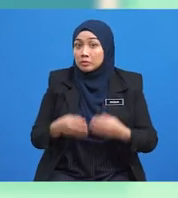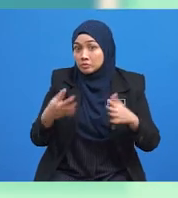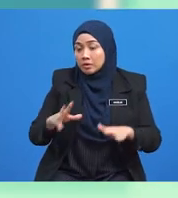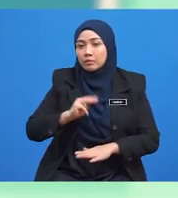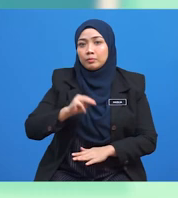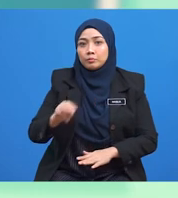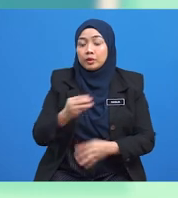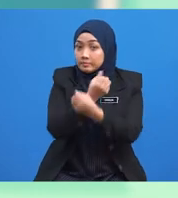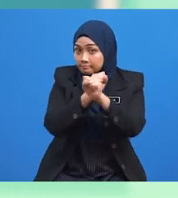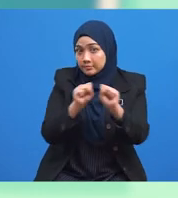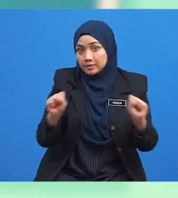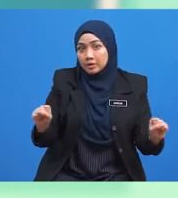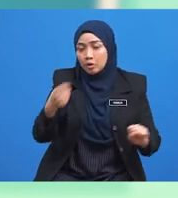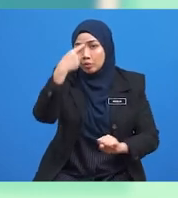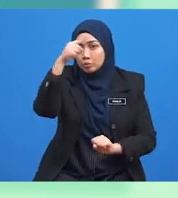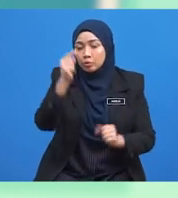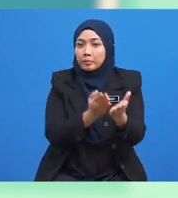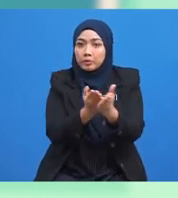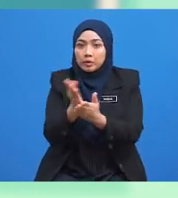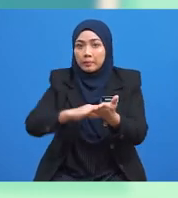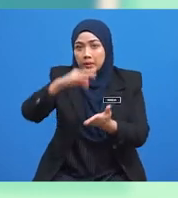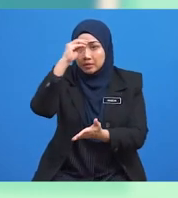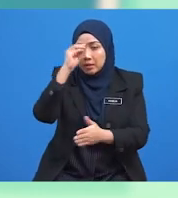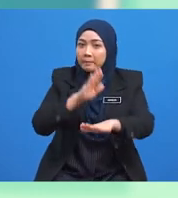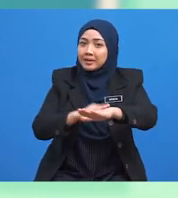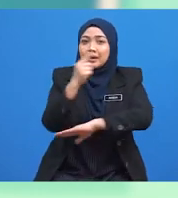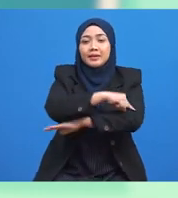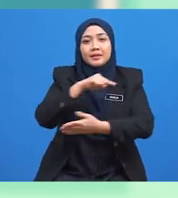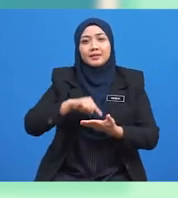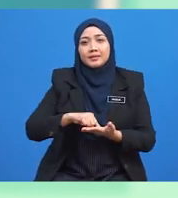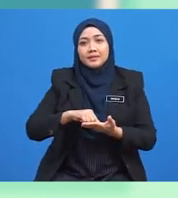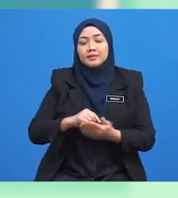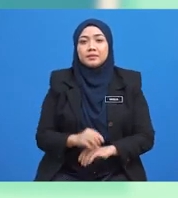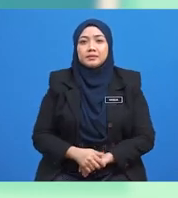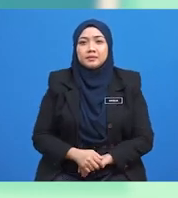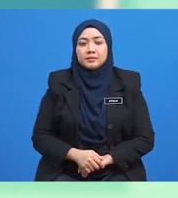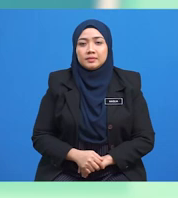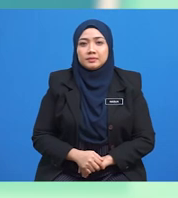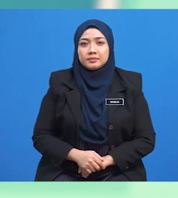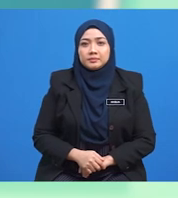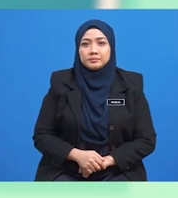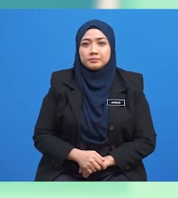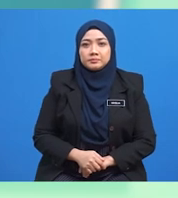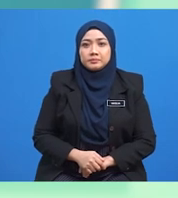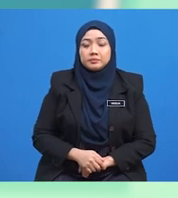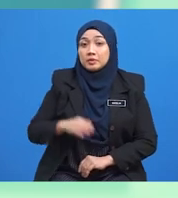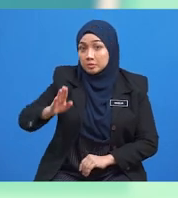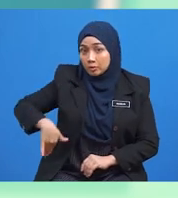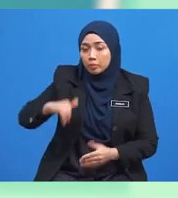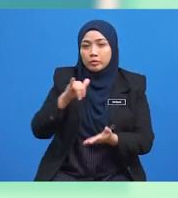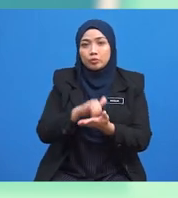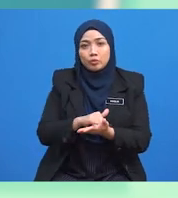Sudahkah murid-murid bersedia untuk meneruskan pembelajaran pada hari ini? Ha, sebelum